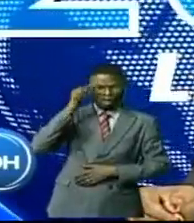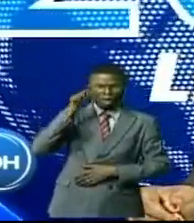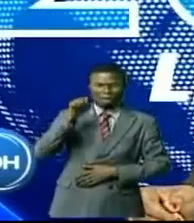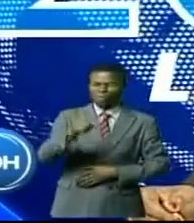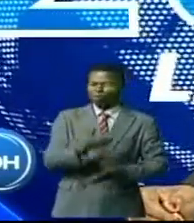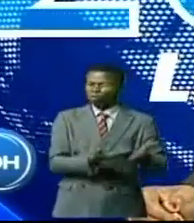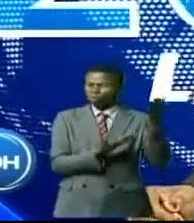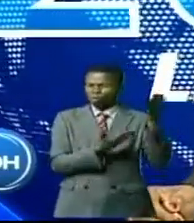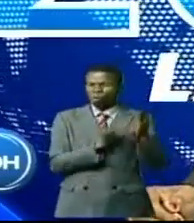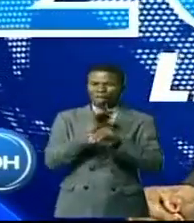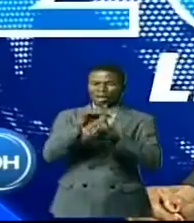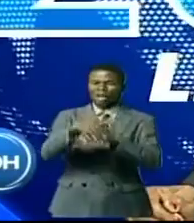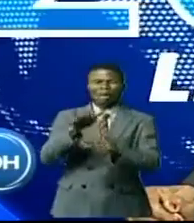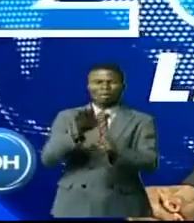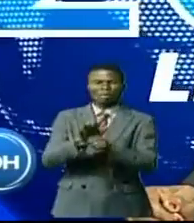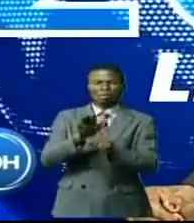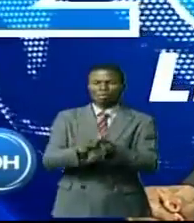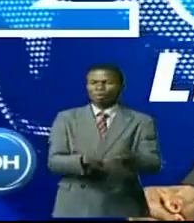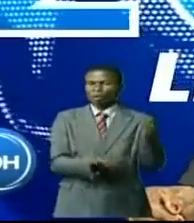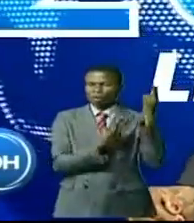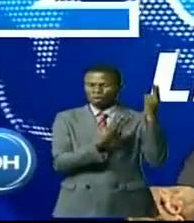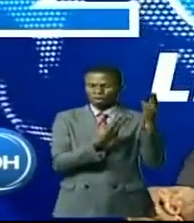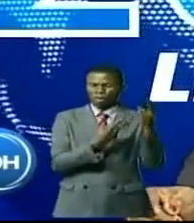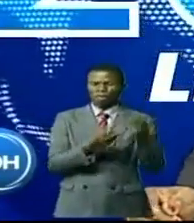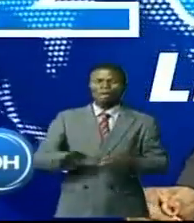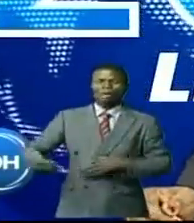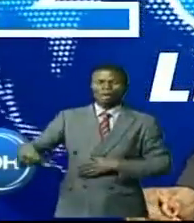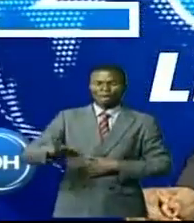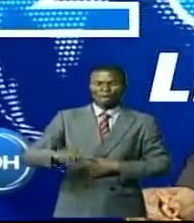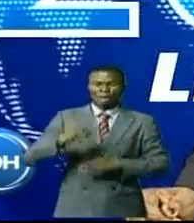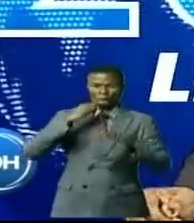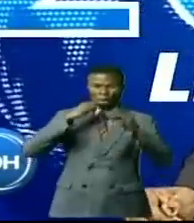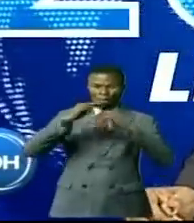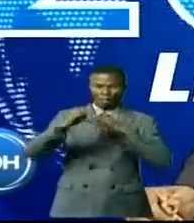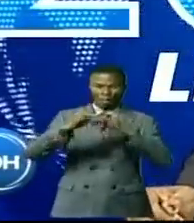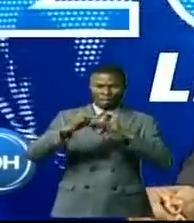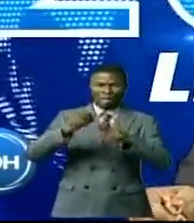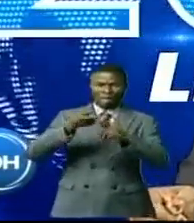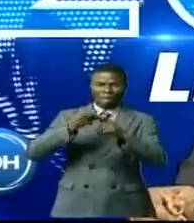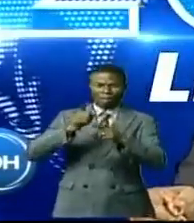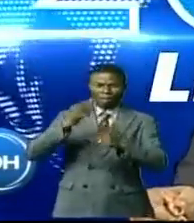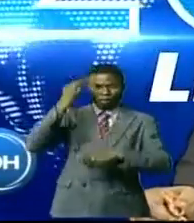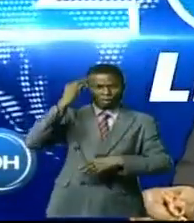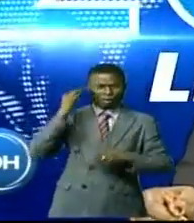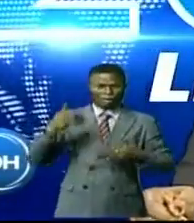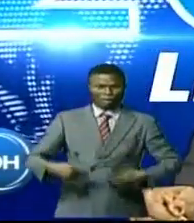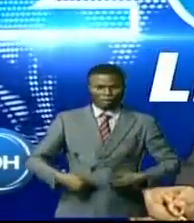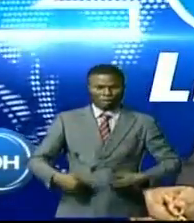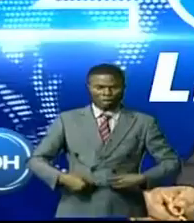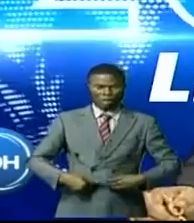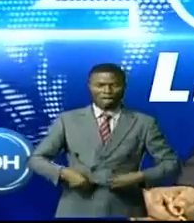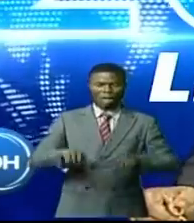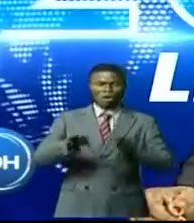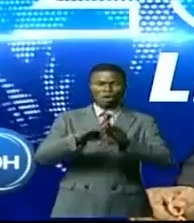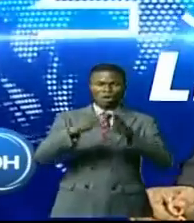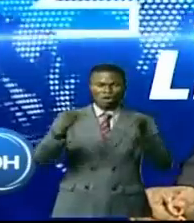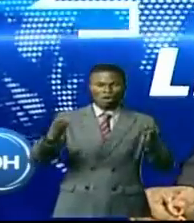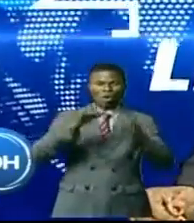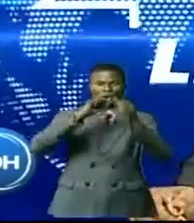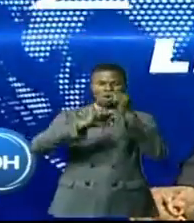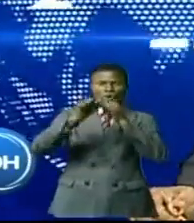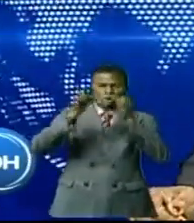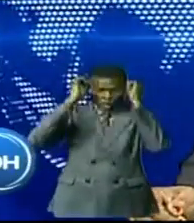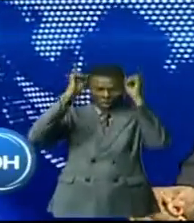pour une adhésion massive aux valeurs républicaines. C'est le message livré par le ministre de la Jeunesse lors du lancement de la campagne